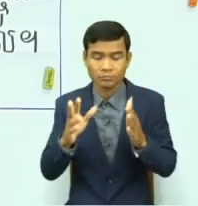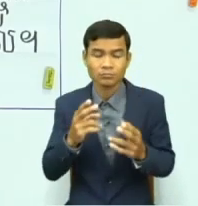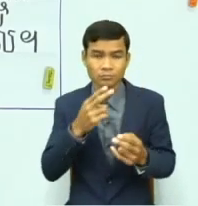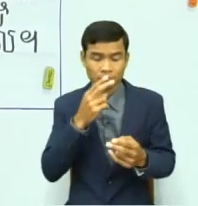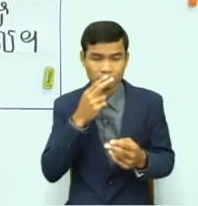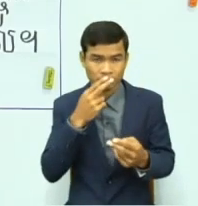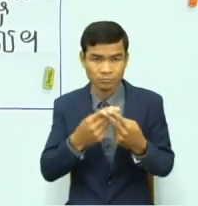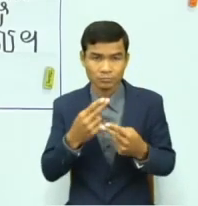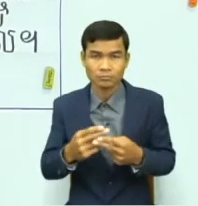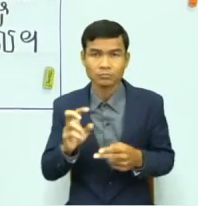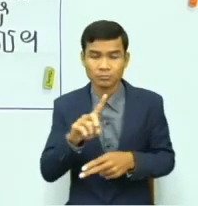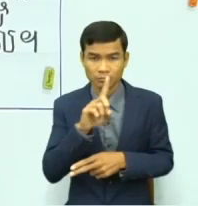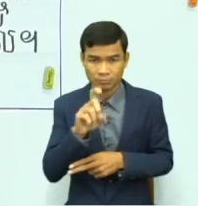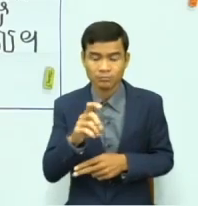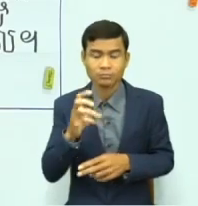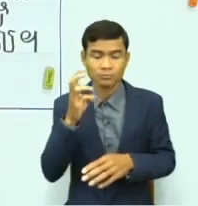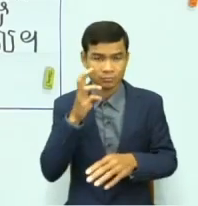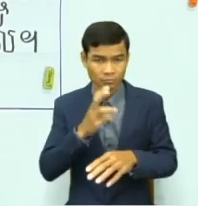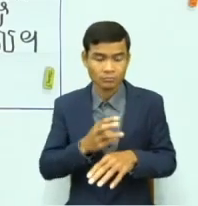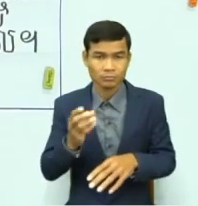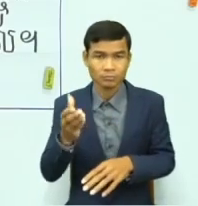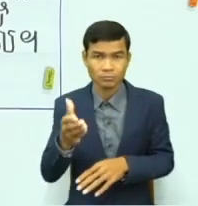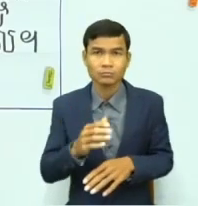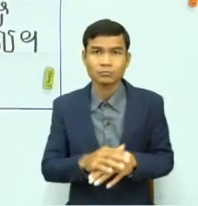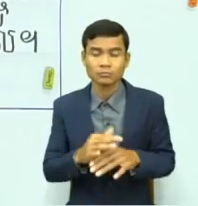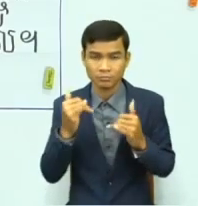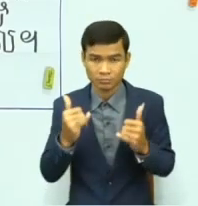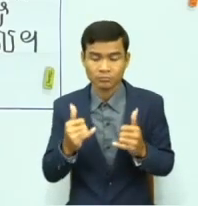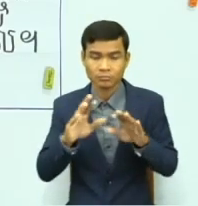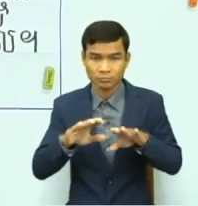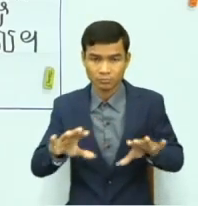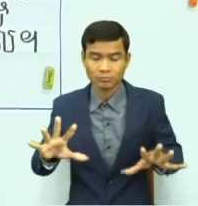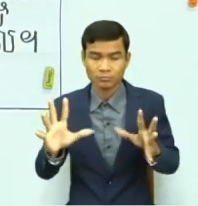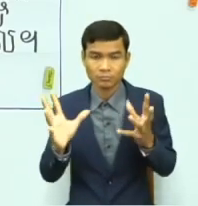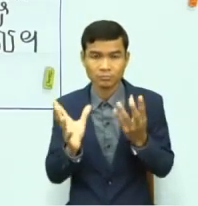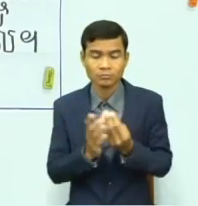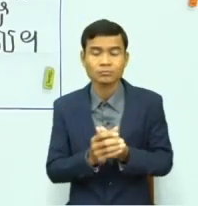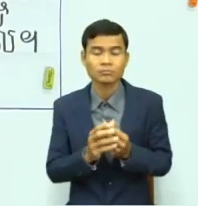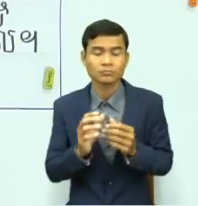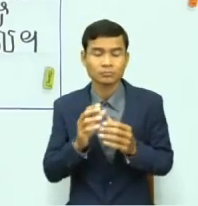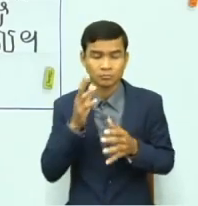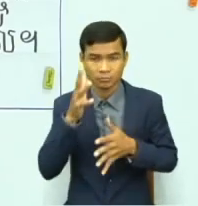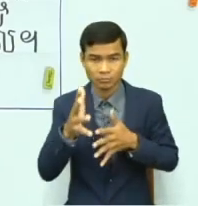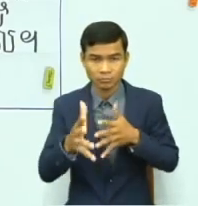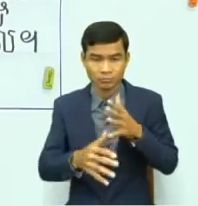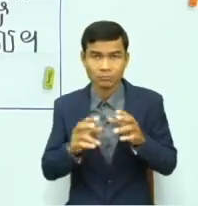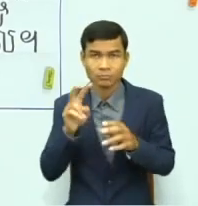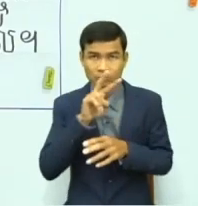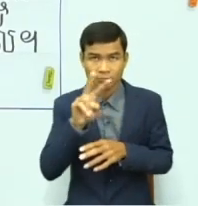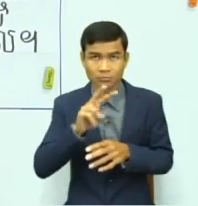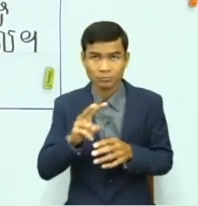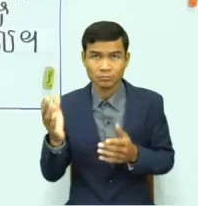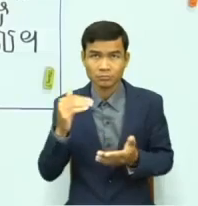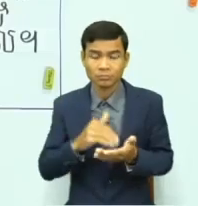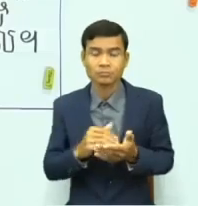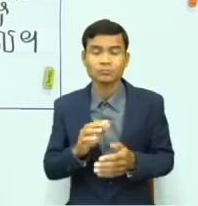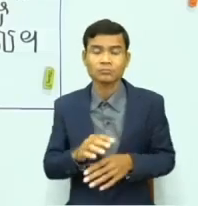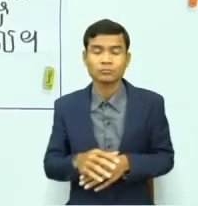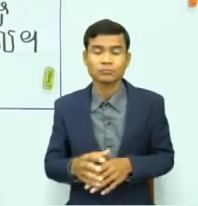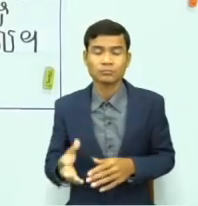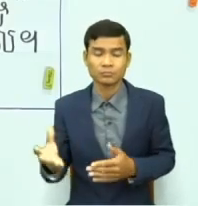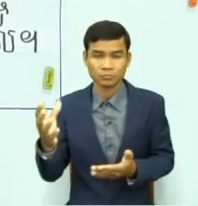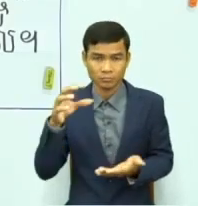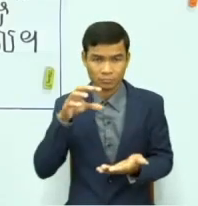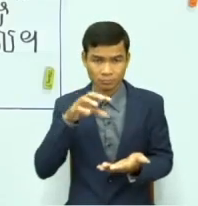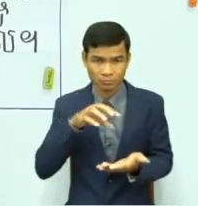xùm nữa chẳng được biết bằng tạch tiệt nè con tỏ lỡ con chấp đam an cho môi này kru tặng ạc này riết thiên